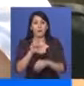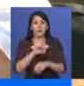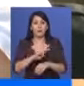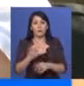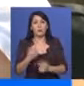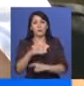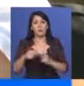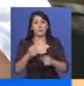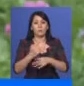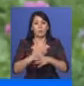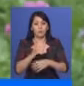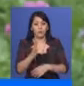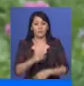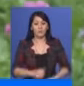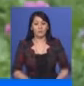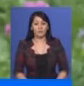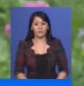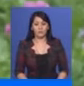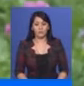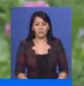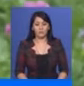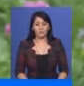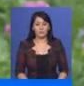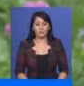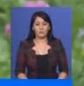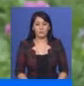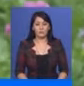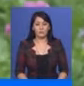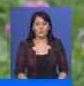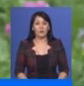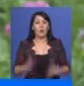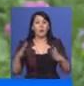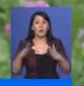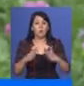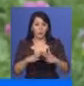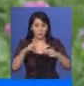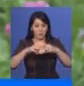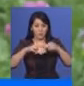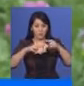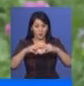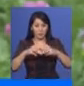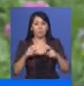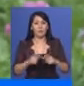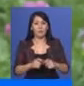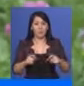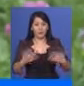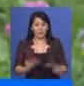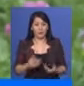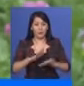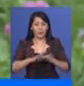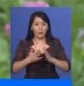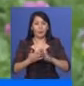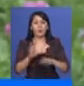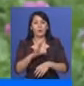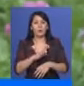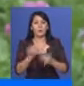қаражат есебінен жүргізіліп жатыр. Отрабатывалось каждым жильцом. Жер үйді жөндемес бұрын тұрғындармен кездесіп, алдын ала келісіп алдық.